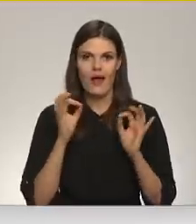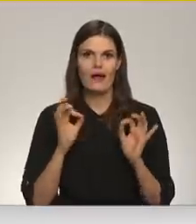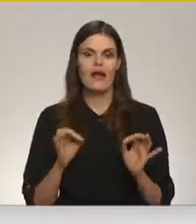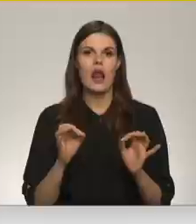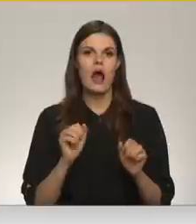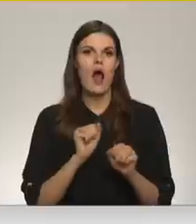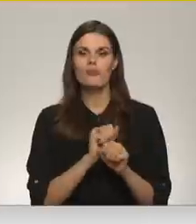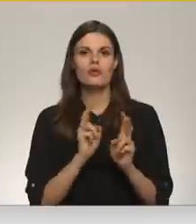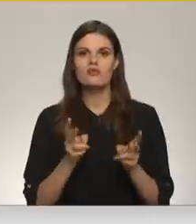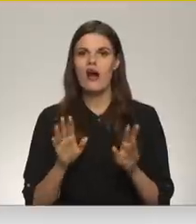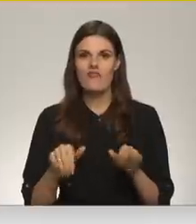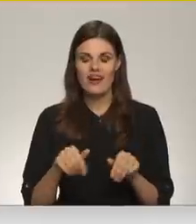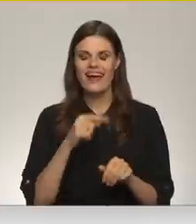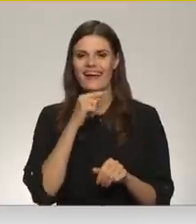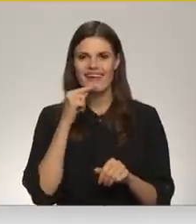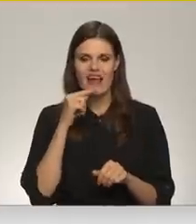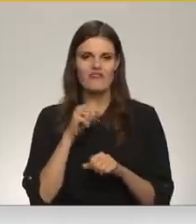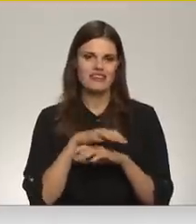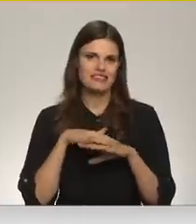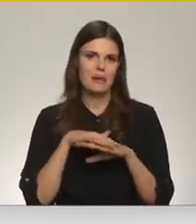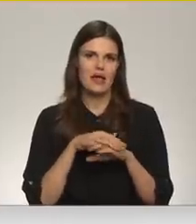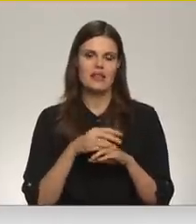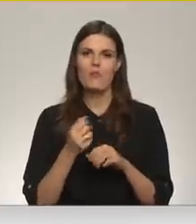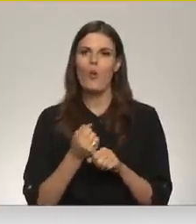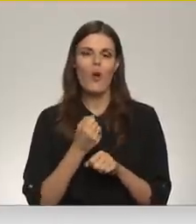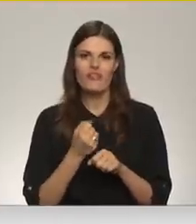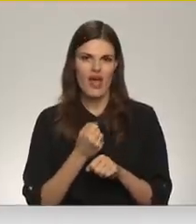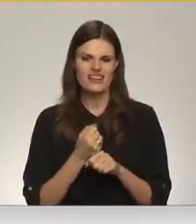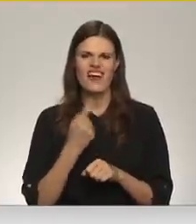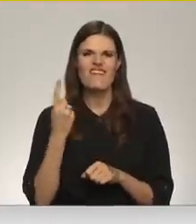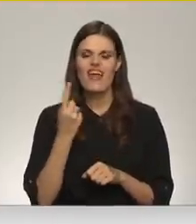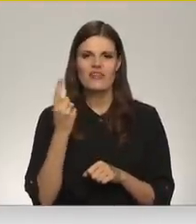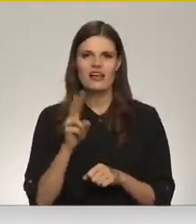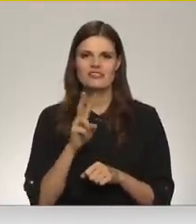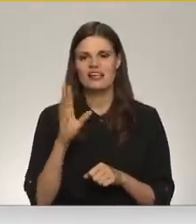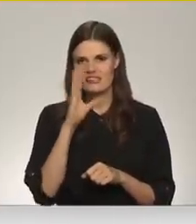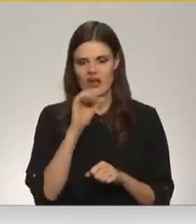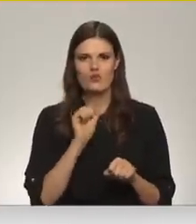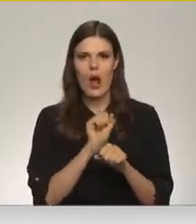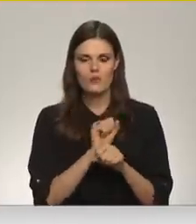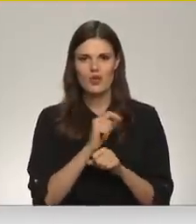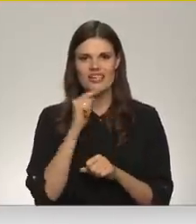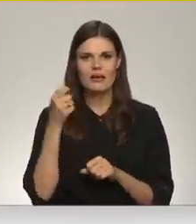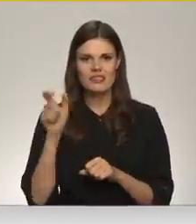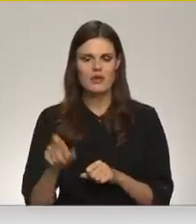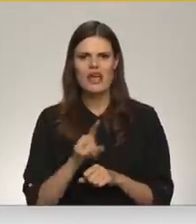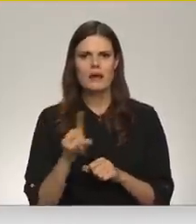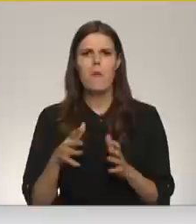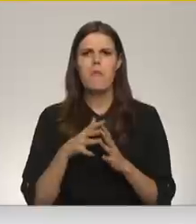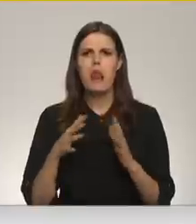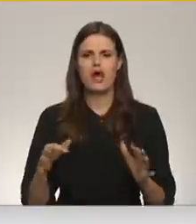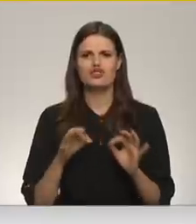elements, proti, Krievijas sabiedrības reakcija. To, ka vienīgais, kas šobrīd var atturēt Vladimiru Putinu, ir plaša